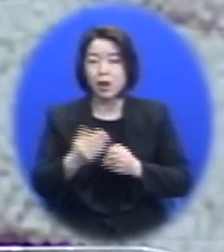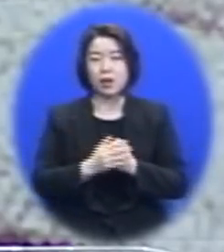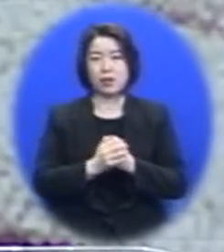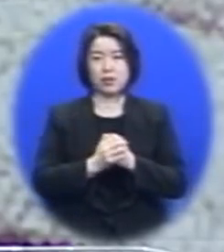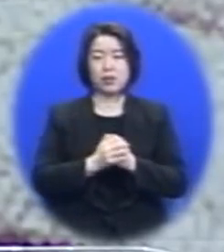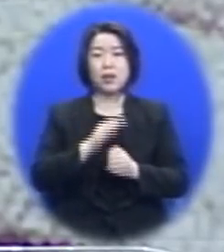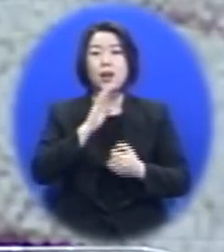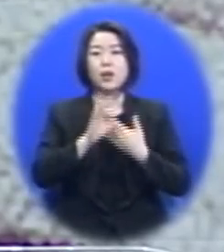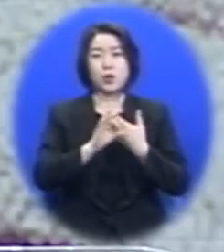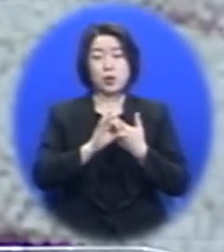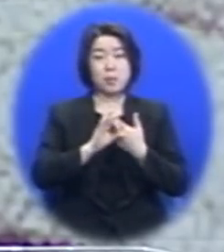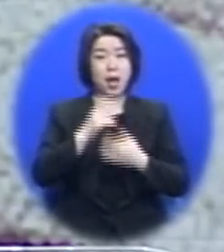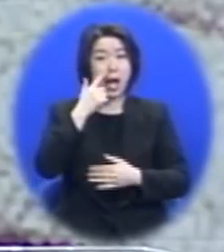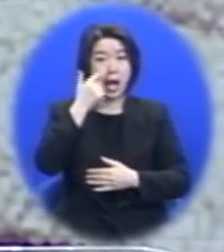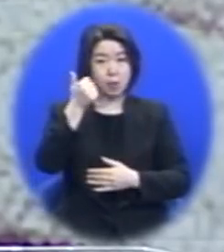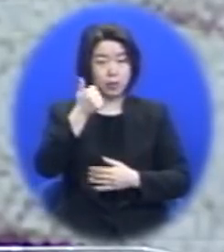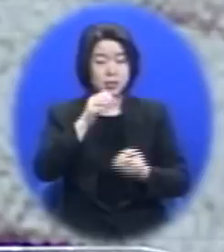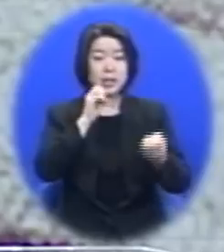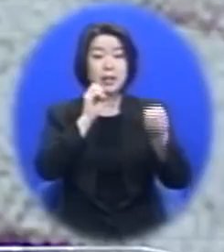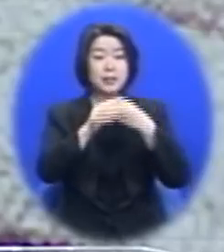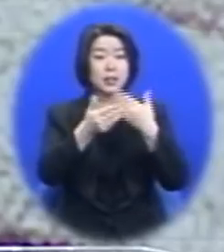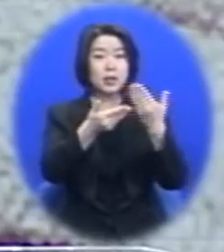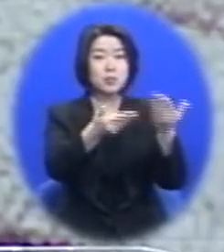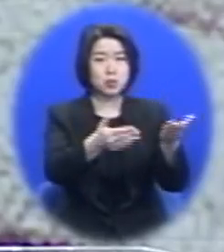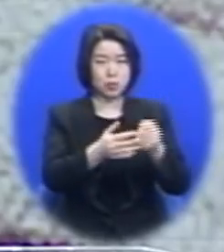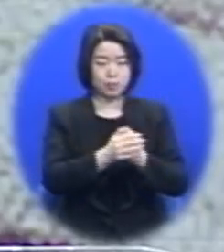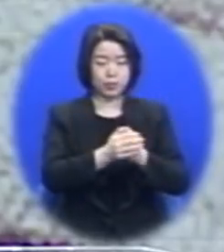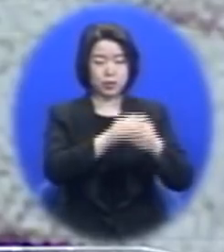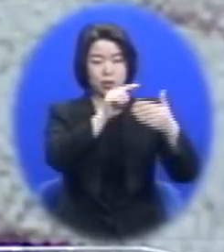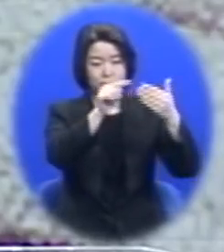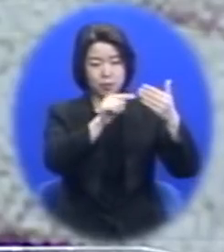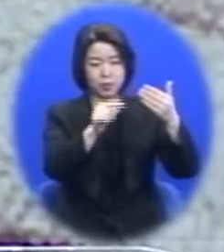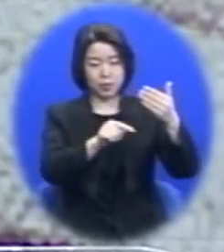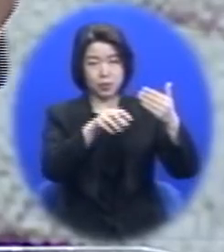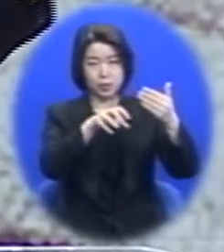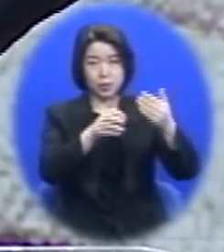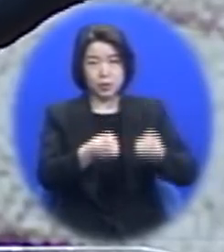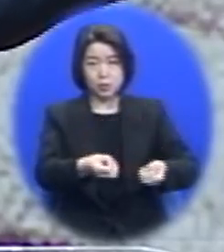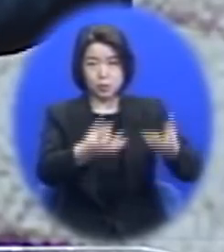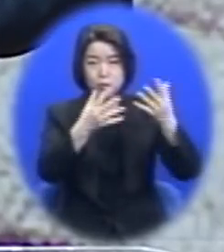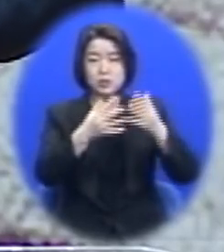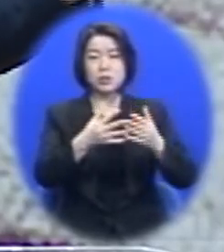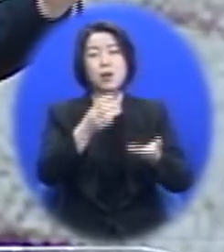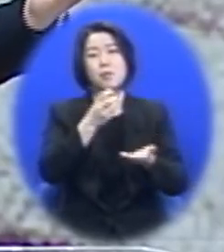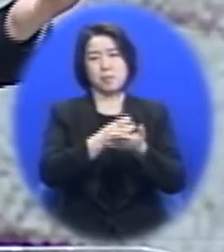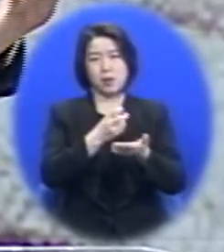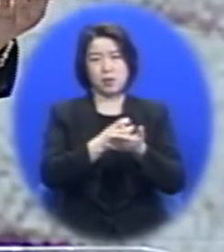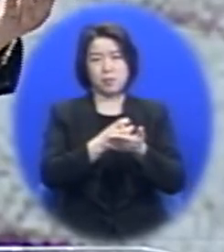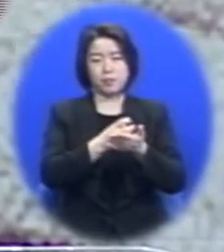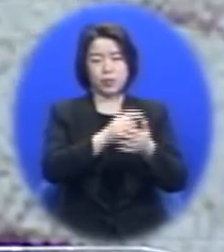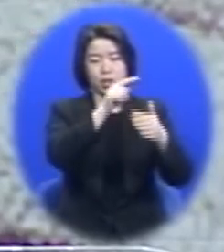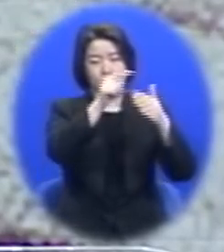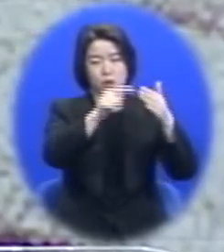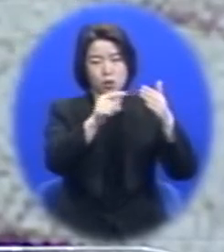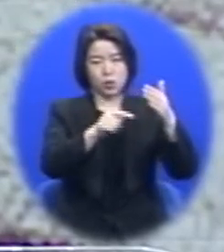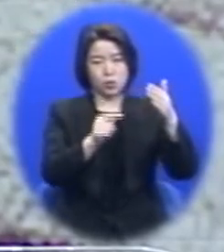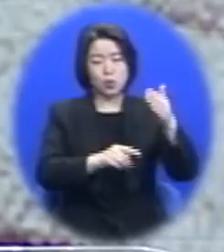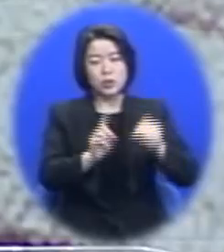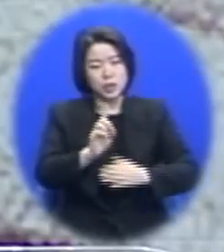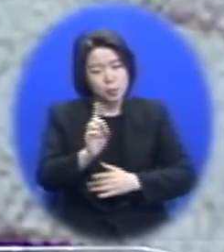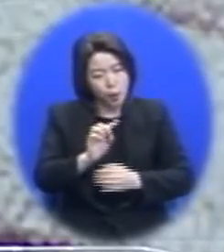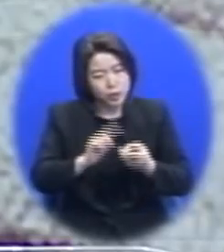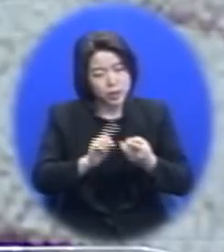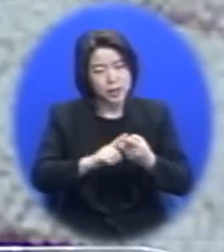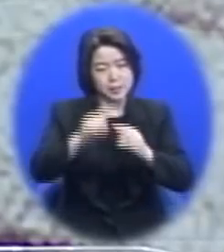아버지가 대답을 하게 돼 있습니다 그게 6월 즉 유리해요 유월절 이야기를 쭉 서 크 온 가족들에게